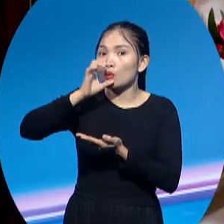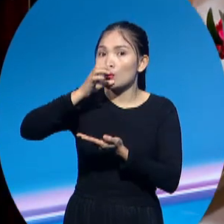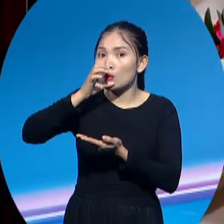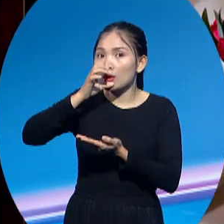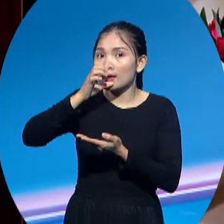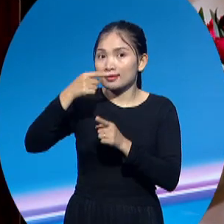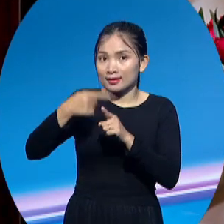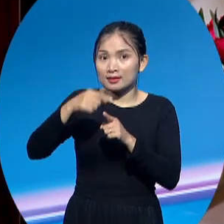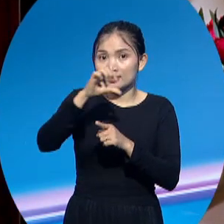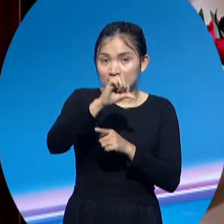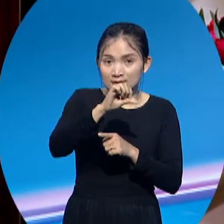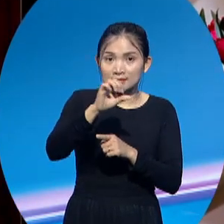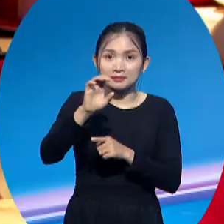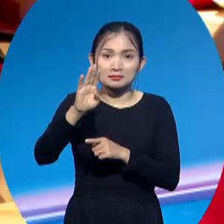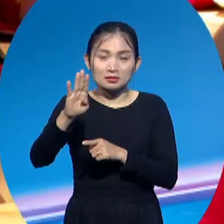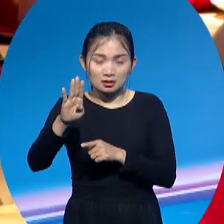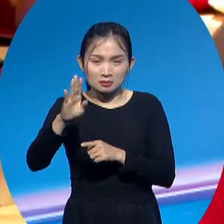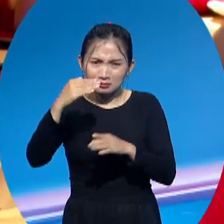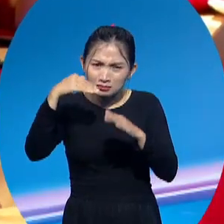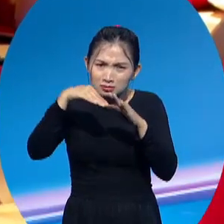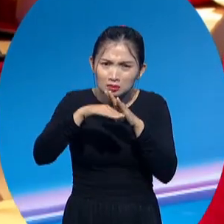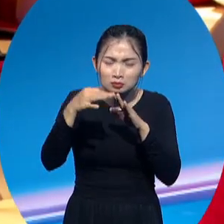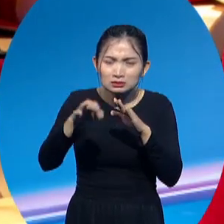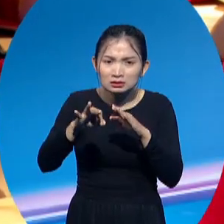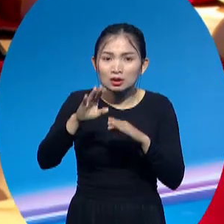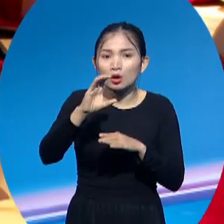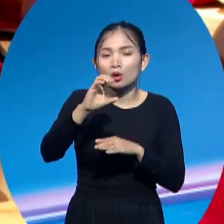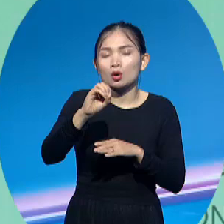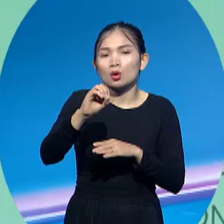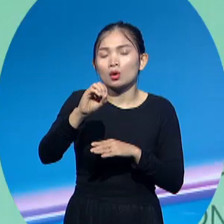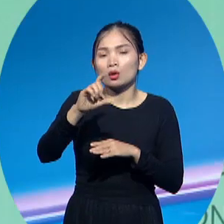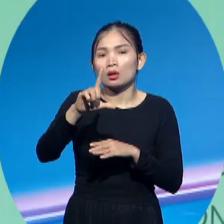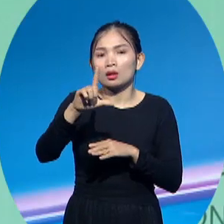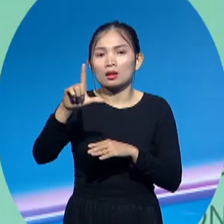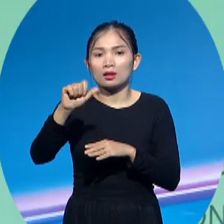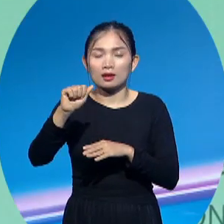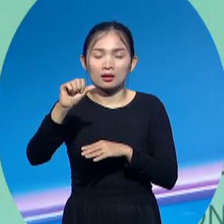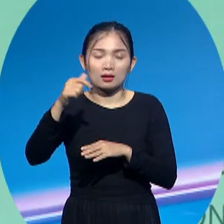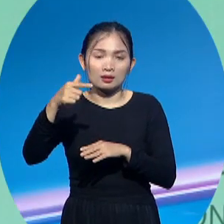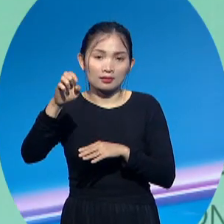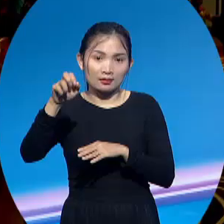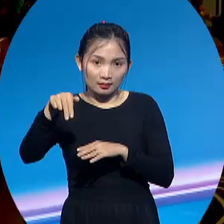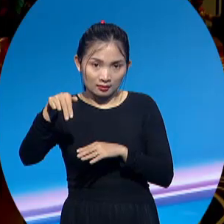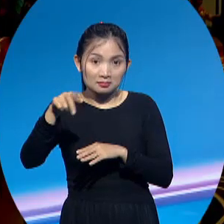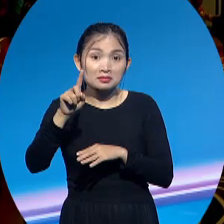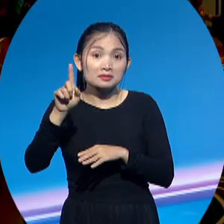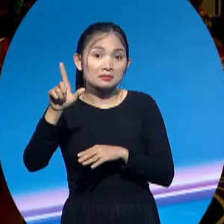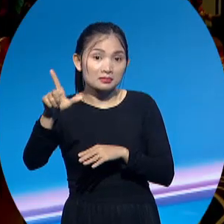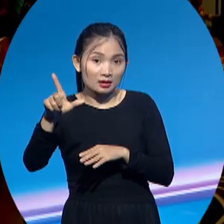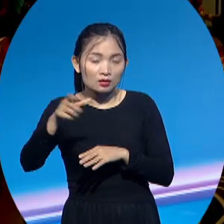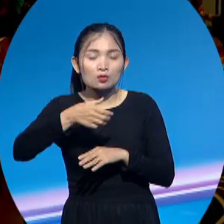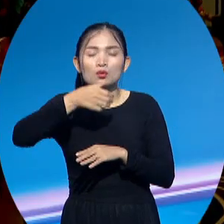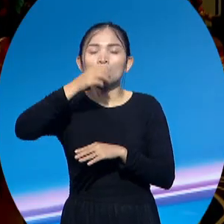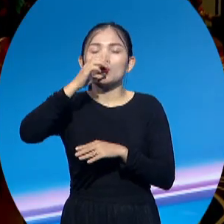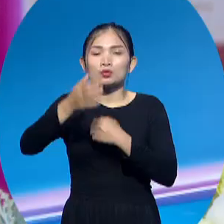Bright với thành phần collagen 17 và chiết xuất móng mèo, ceramic có nguồn gốc từ dứa, hỗ trợ khả năng giữ ẩm cho làn